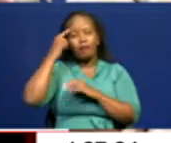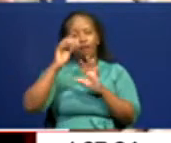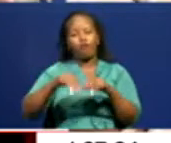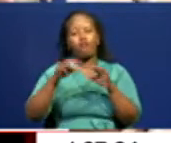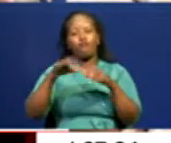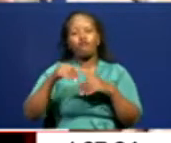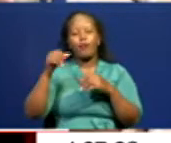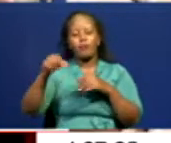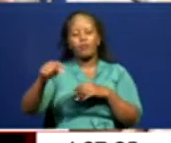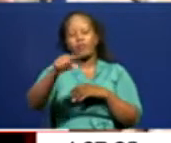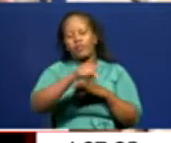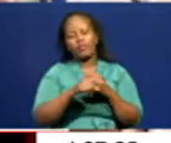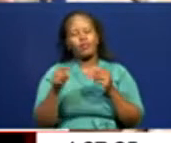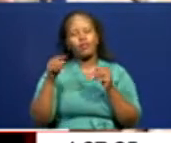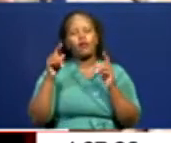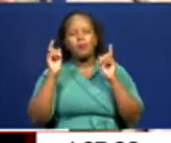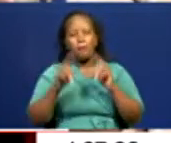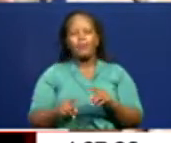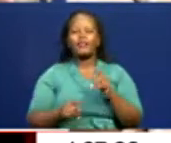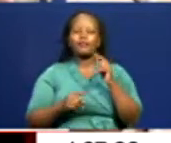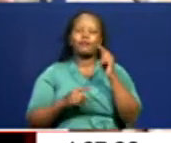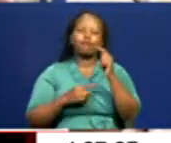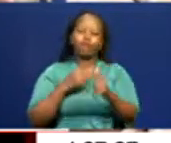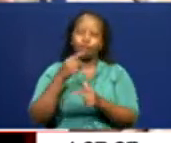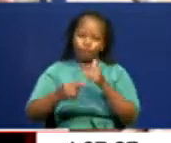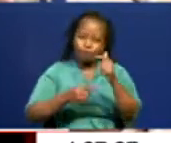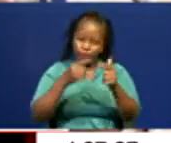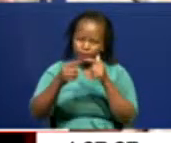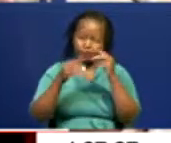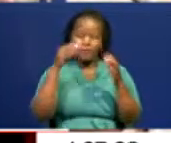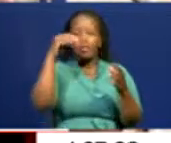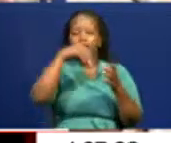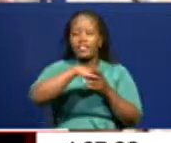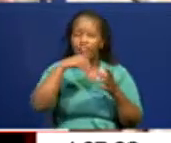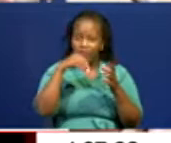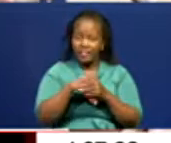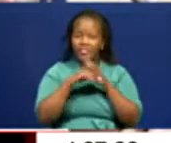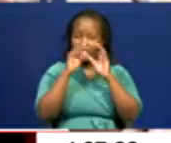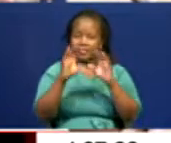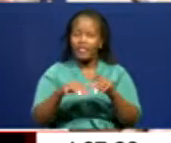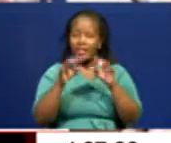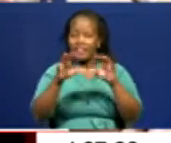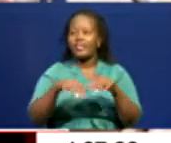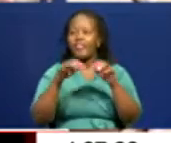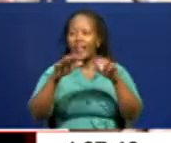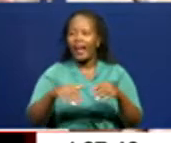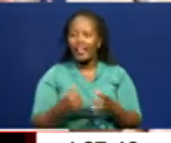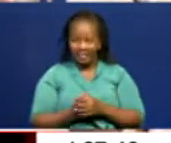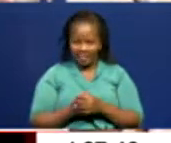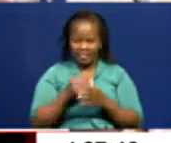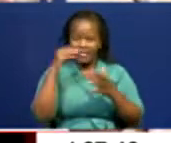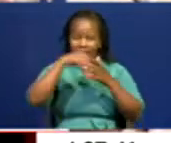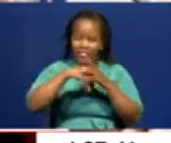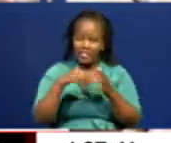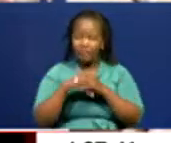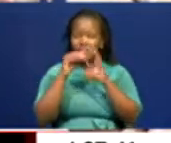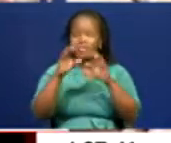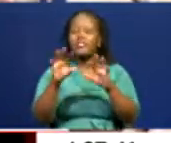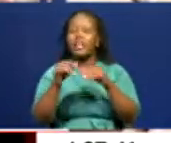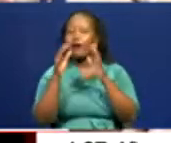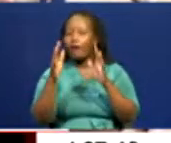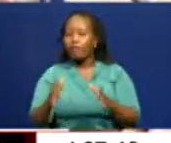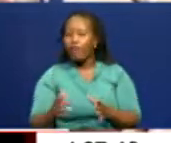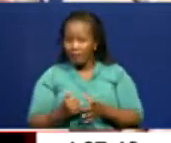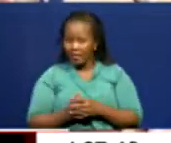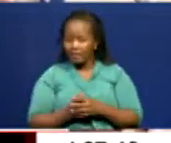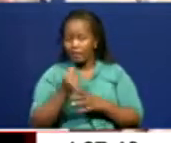shida ya njaa. We must progressively invest in agriculture, invest in our farmers, because